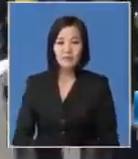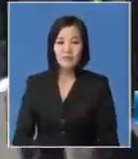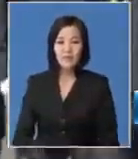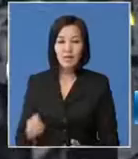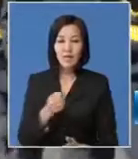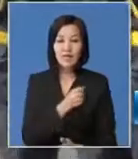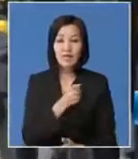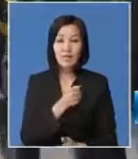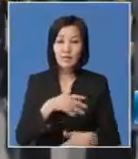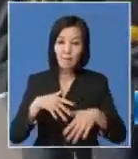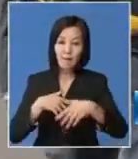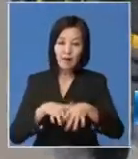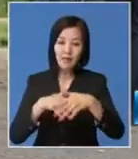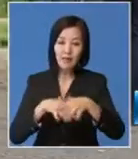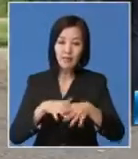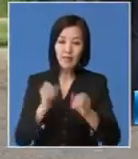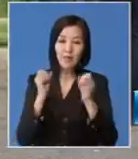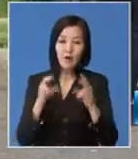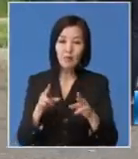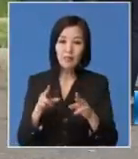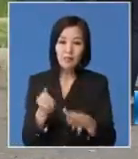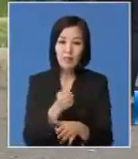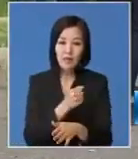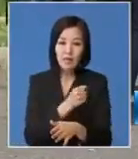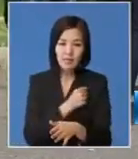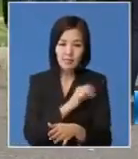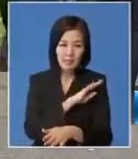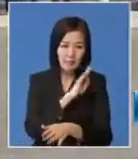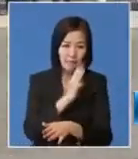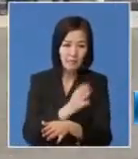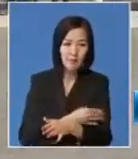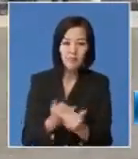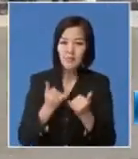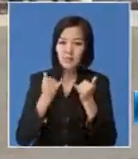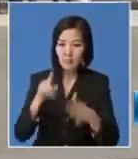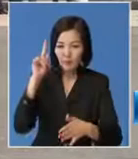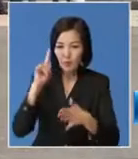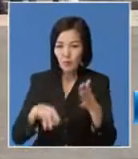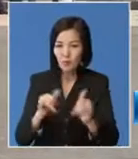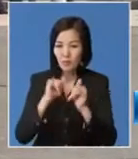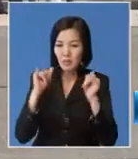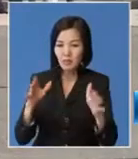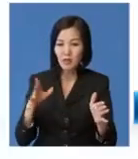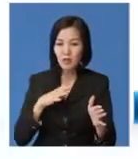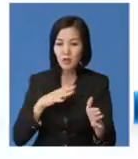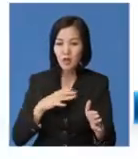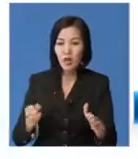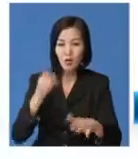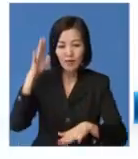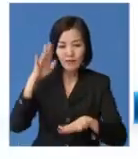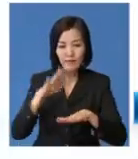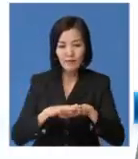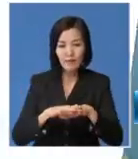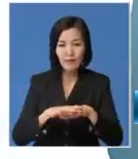Әскери парад жиналған қауымның ел қауіпсіздігіне, әскерінің мызғымас күшіне сенімі мен құрметін арттыра түсті. Дәл осы күні аудан әкімі Әлібек